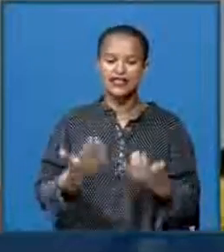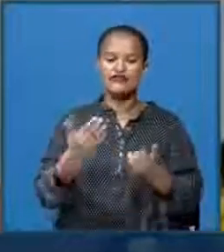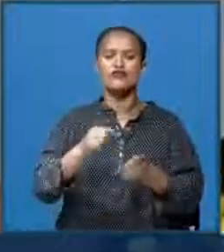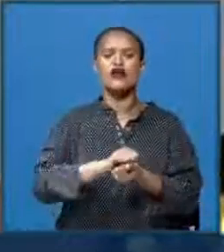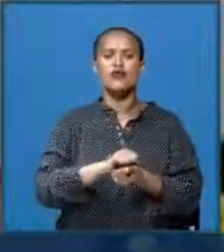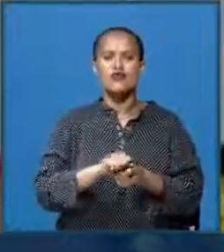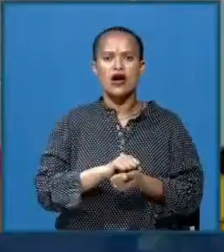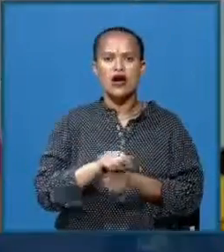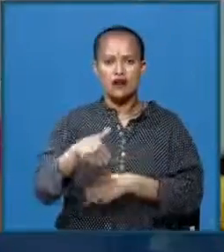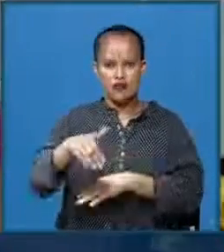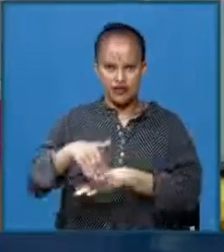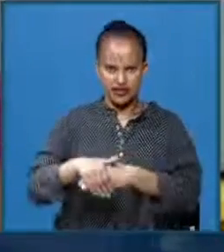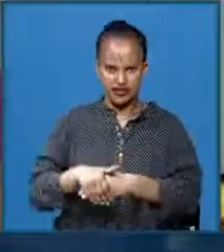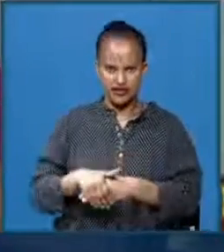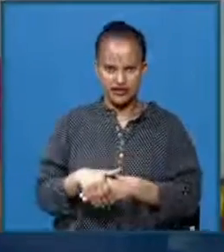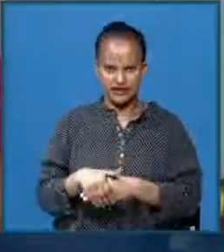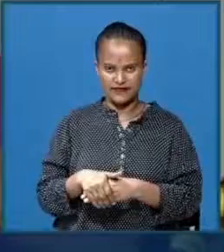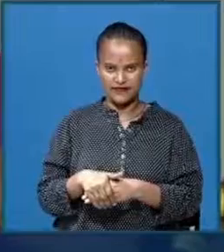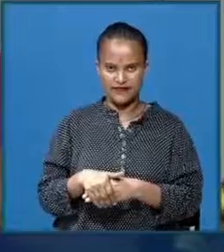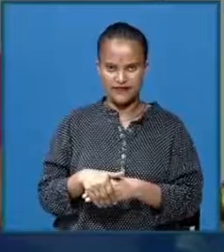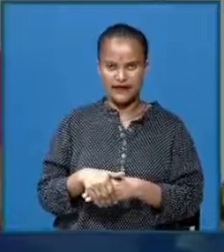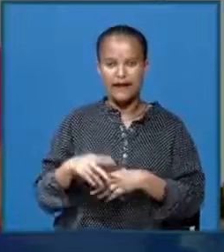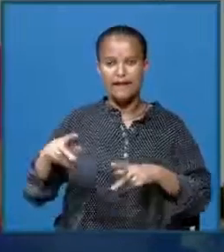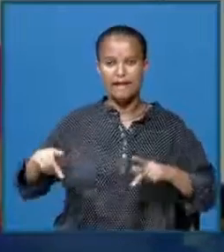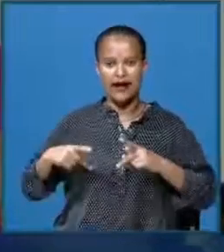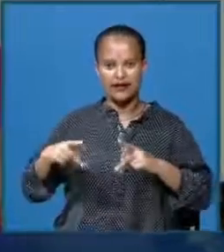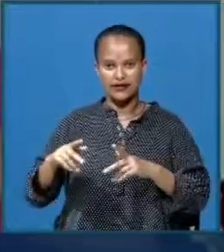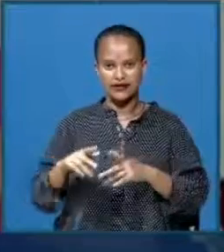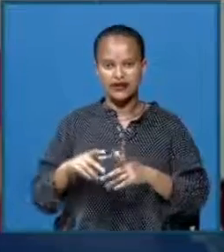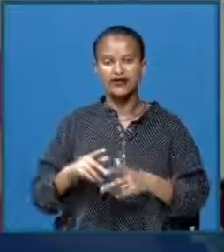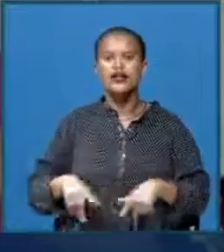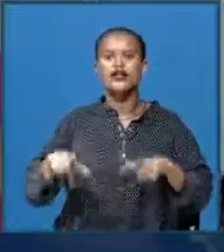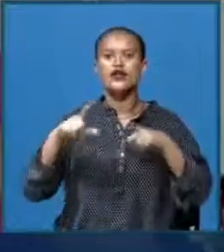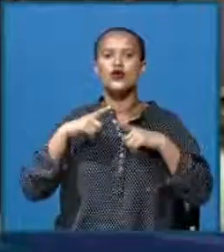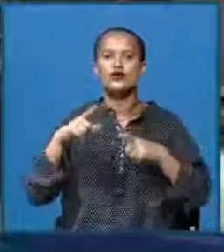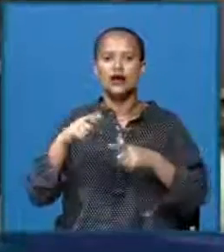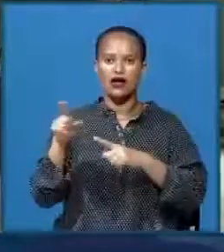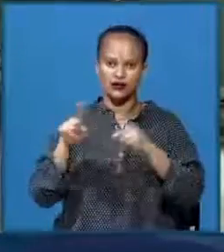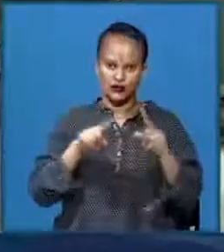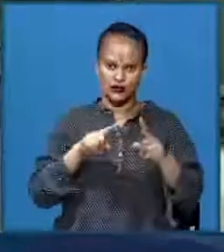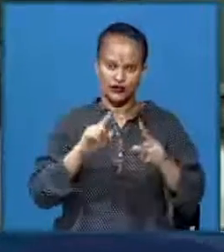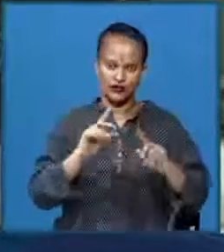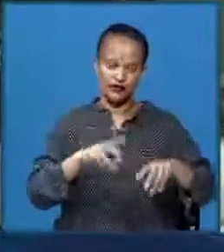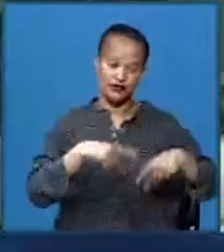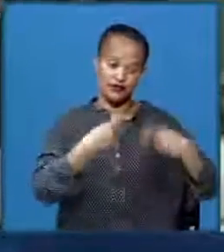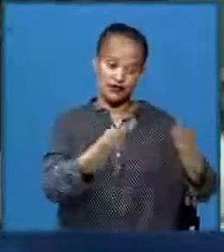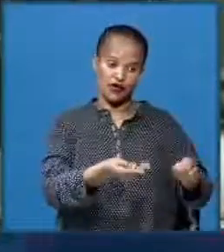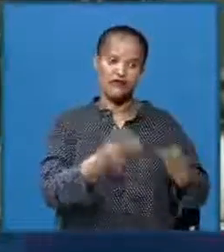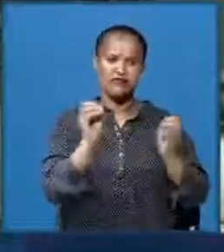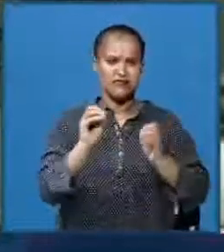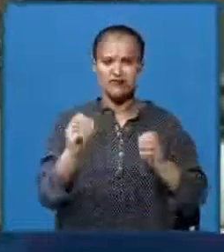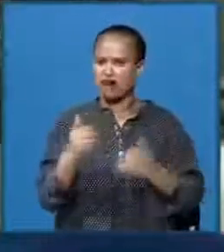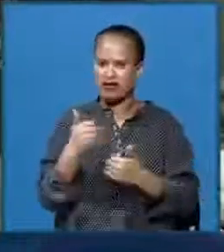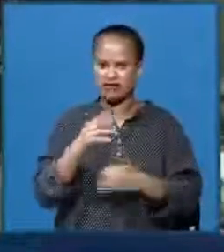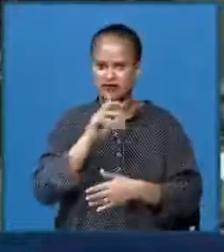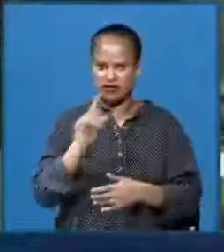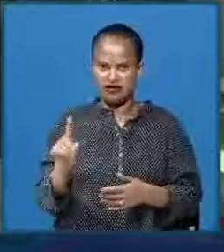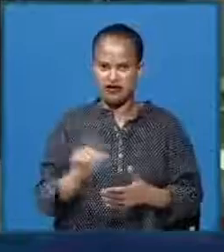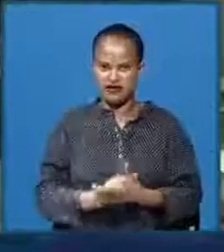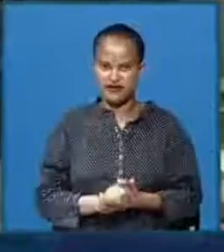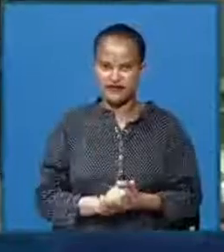ሳሙና ሞዴስ ፓንቲ ህይወትና እውን ተዝውሃብ ምንም ኣይንስስዕ ኣለኒ